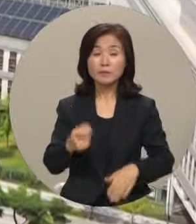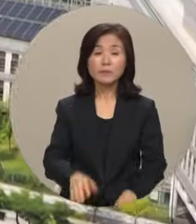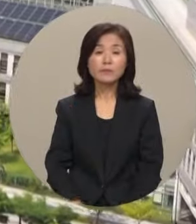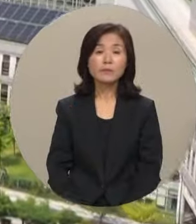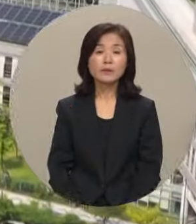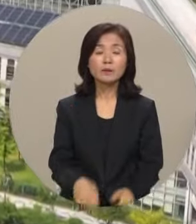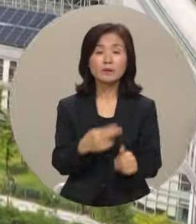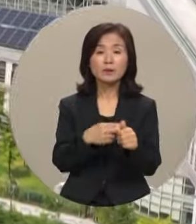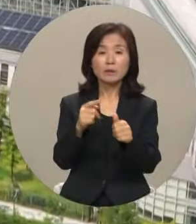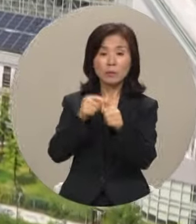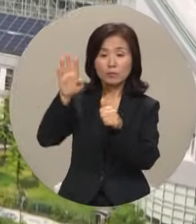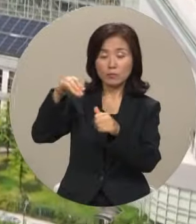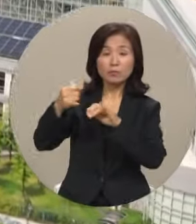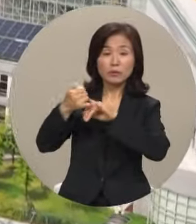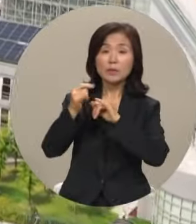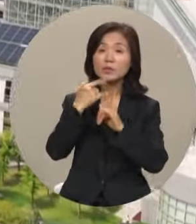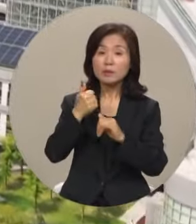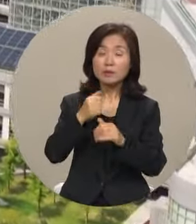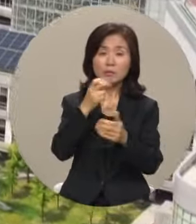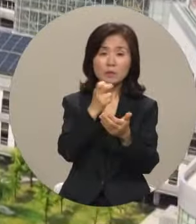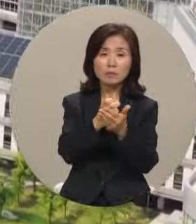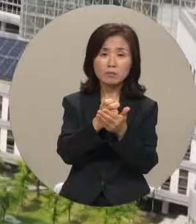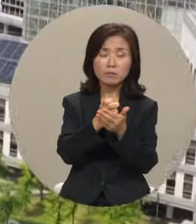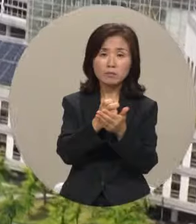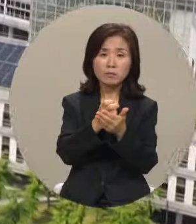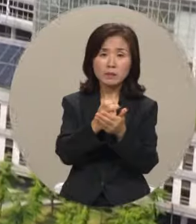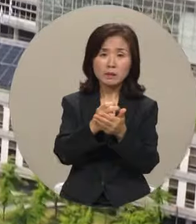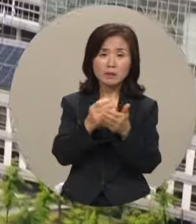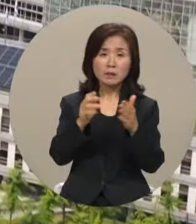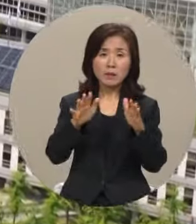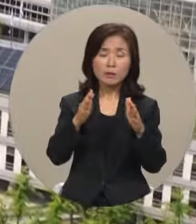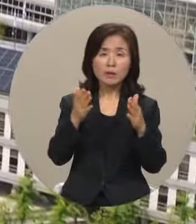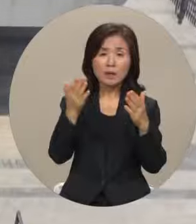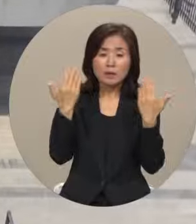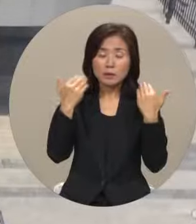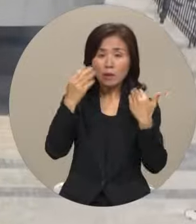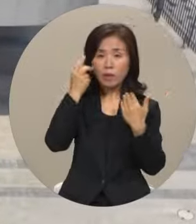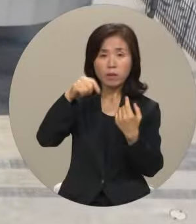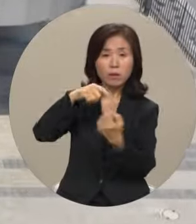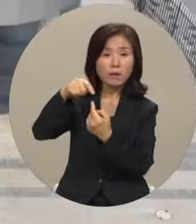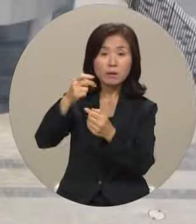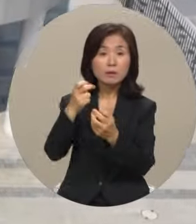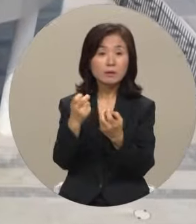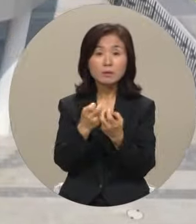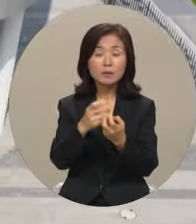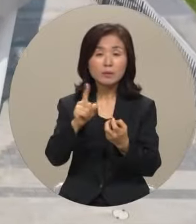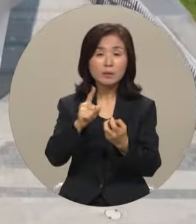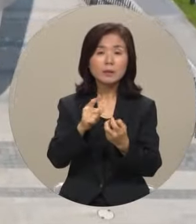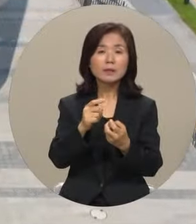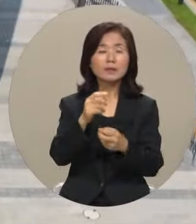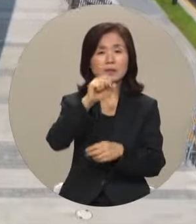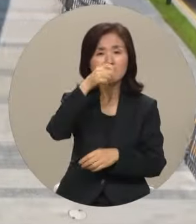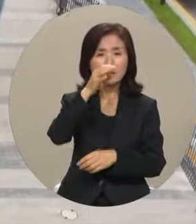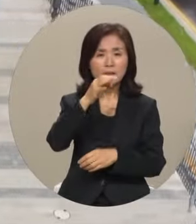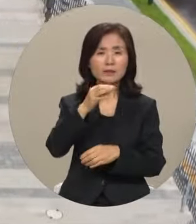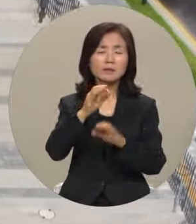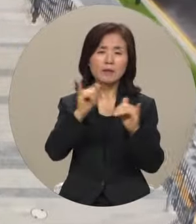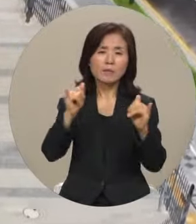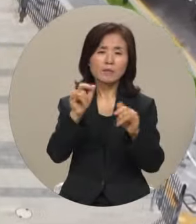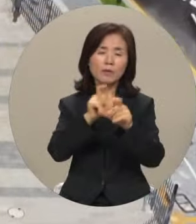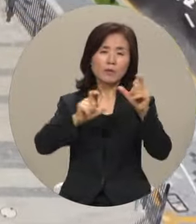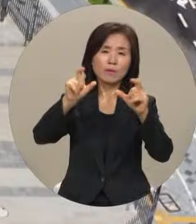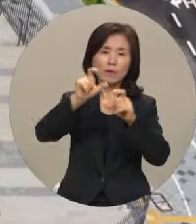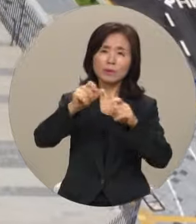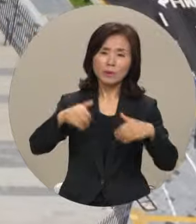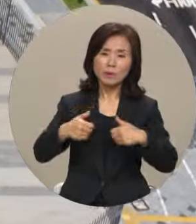교사들은 교육부가 약속했던 법과 제도가 현장에서 자리잡기 위해선 실질적인 예산과 인력이 보장돼야 한다며